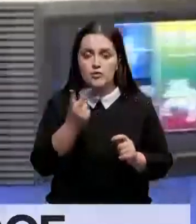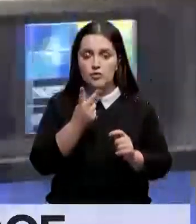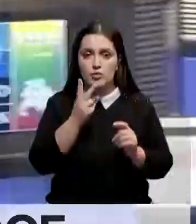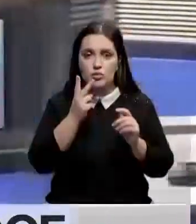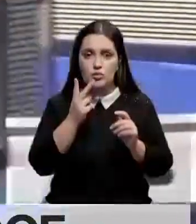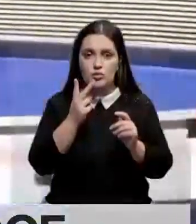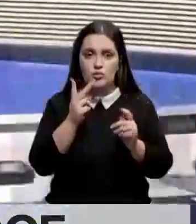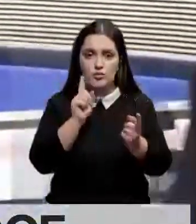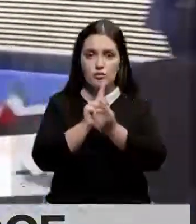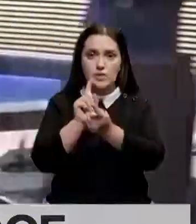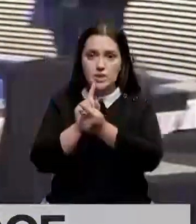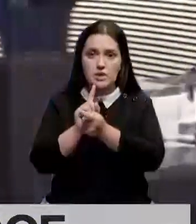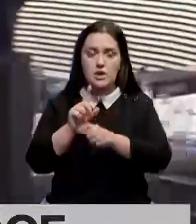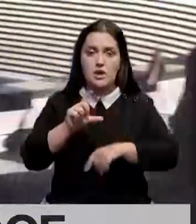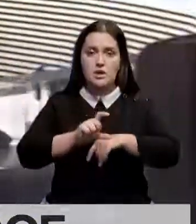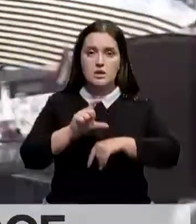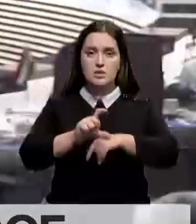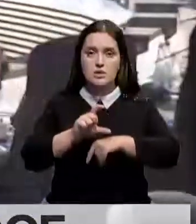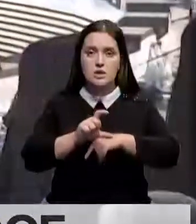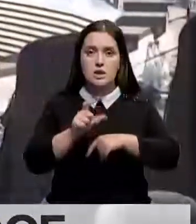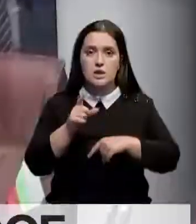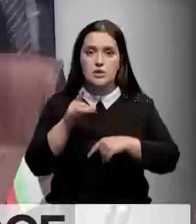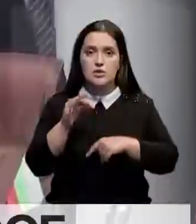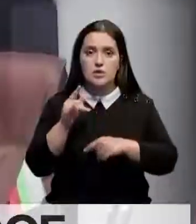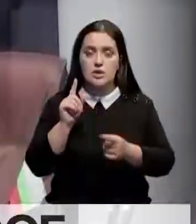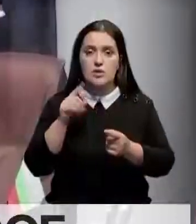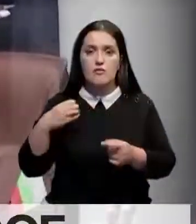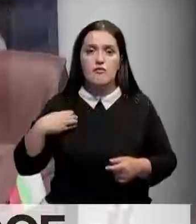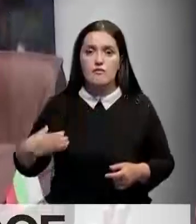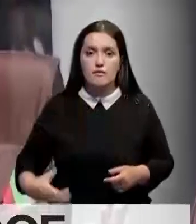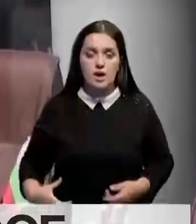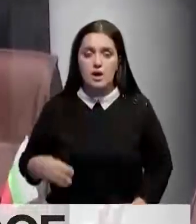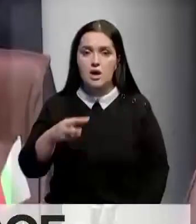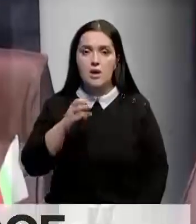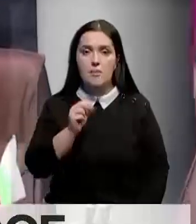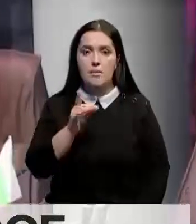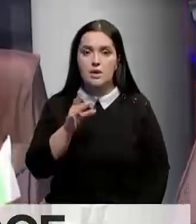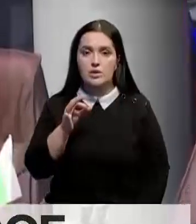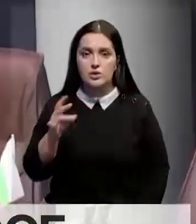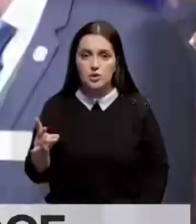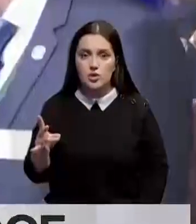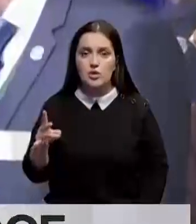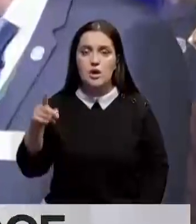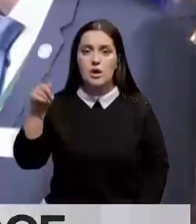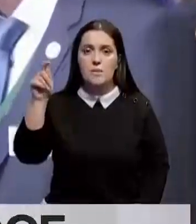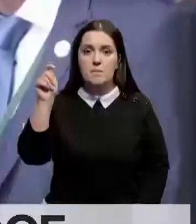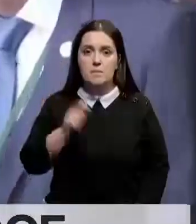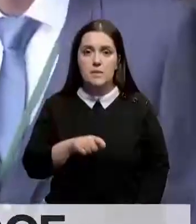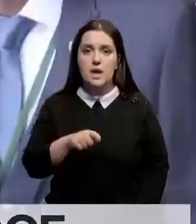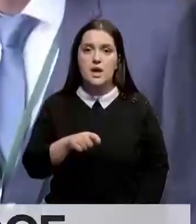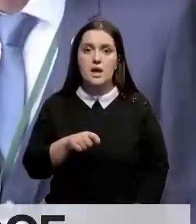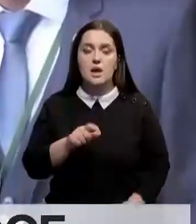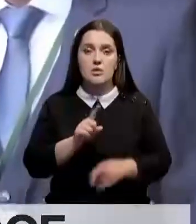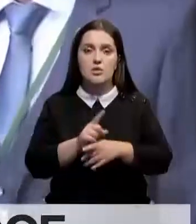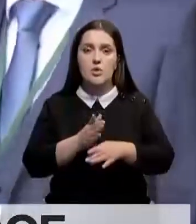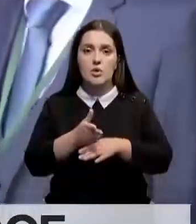политики провели несколько двусторонних встреч. Так, президент Турции Реджеп Тайип Эрдоган встретился с французским лидером Эммануэлем Макроном. Приехали на саммит